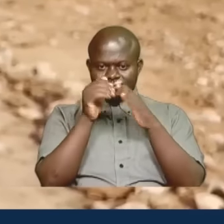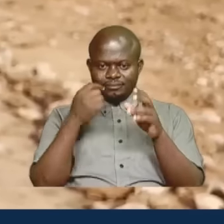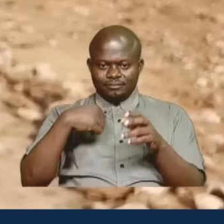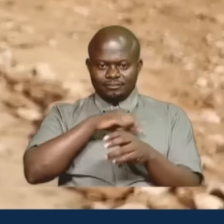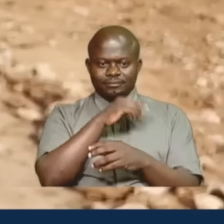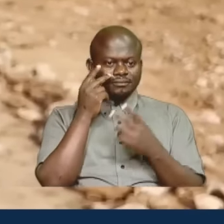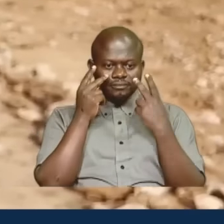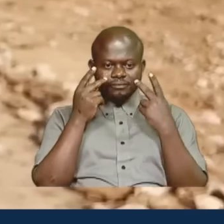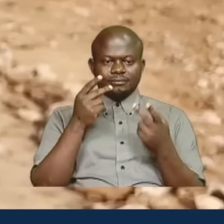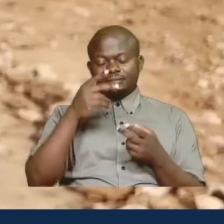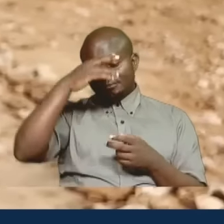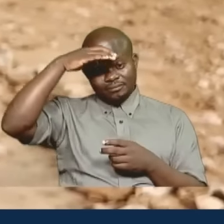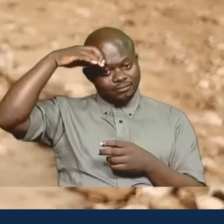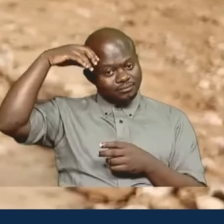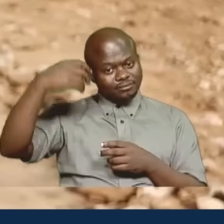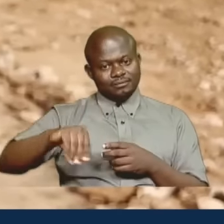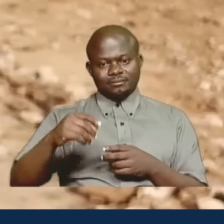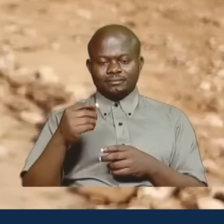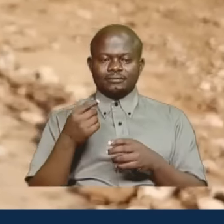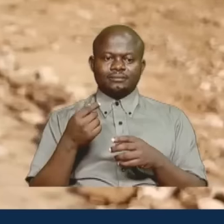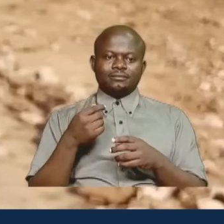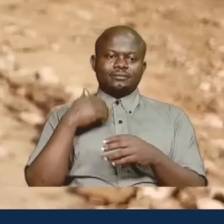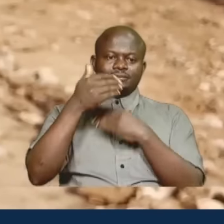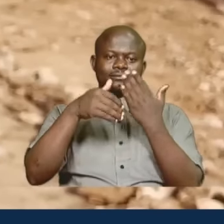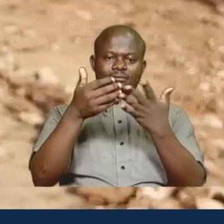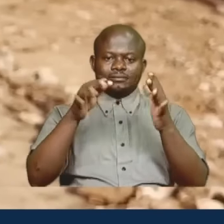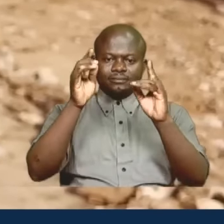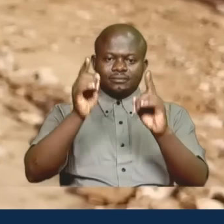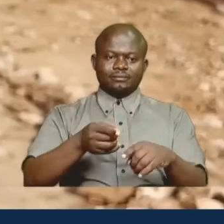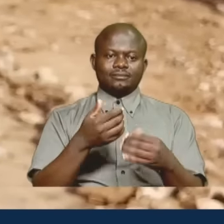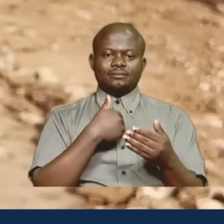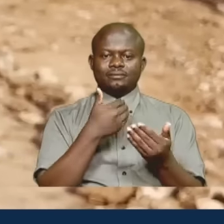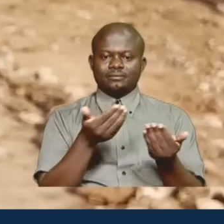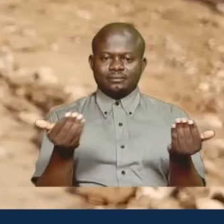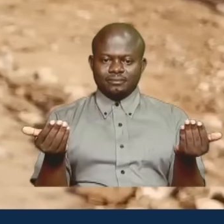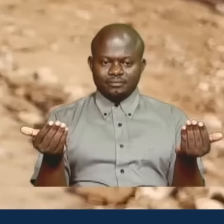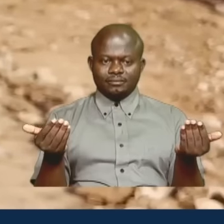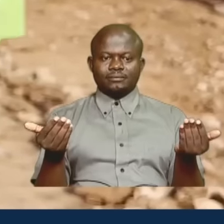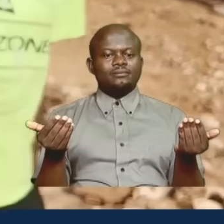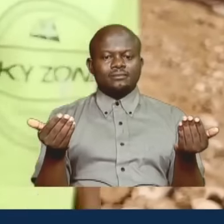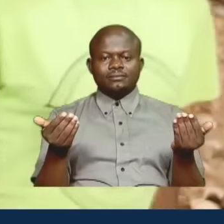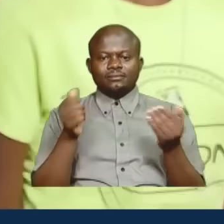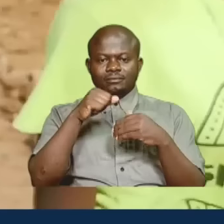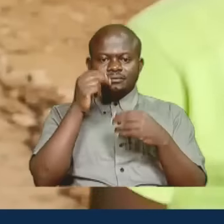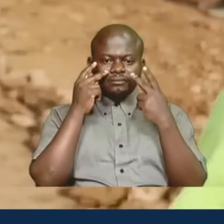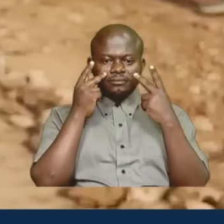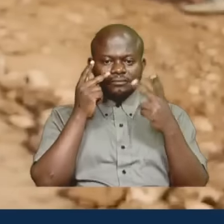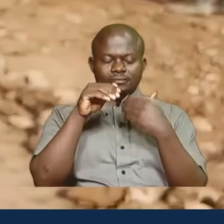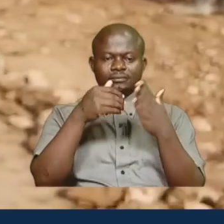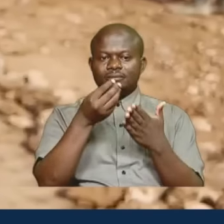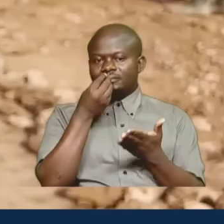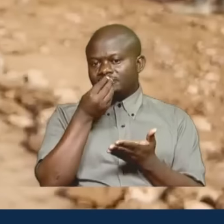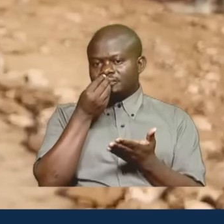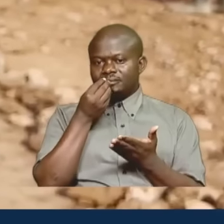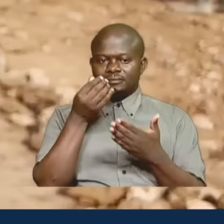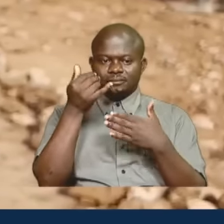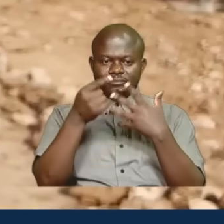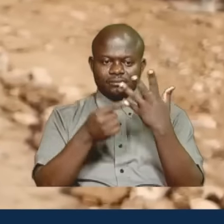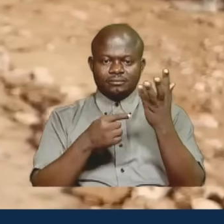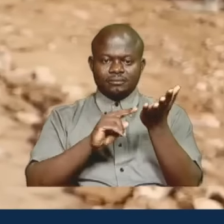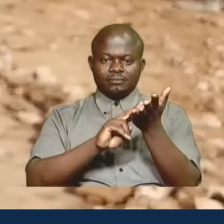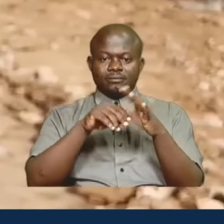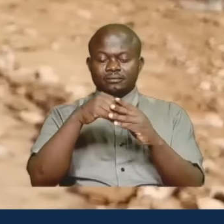kurya byarangoraga. Ubwo namaje kugera hano mfite abana batatu mbasha kubona ibyo kubagaburira ubu no kwishyura